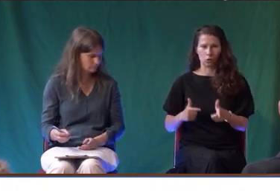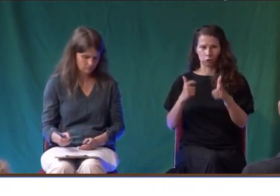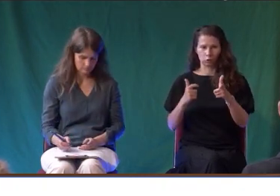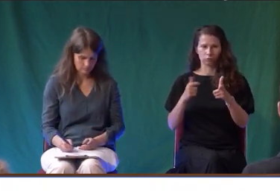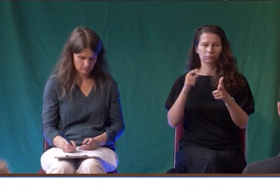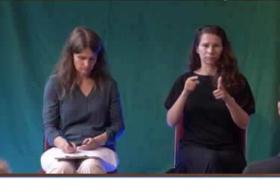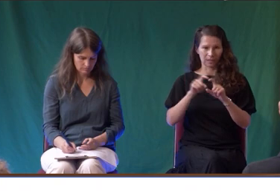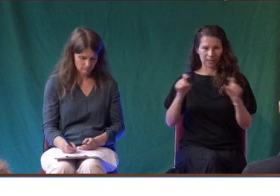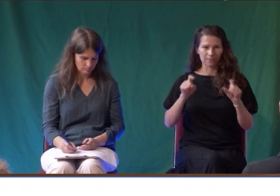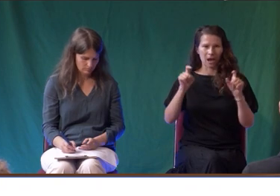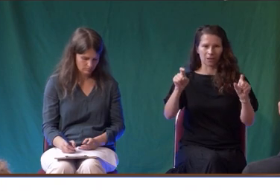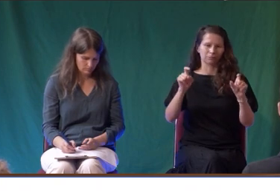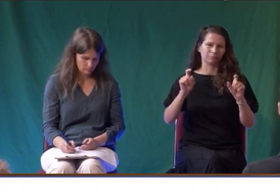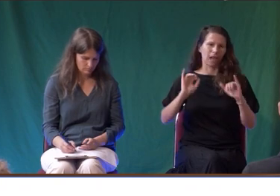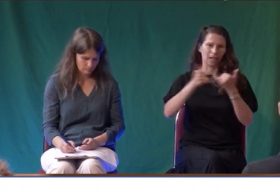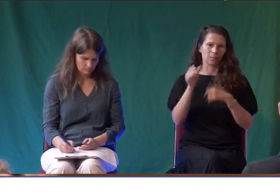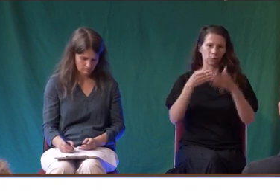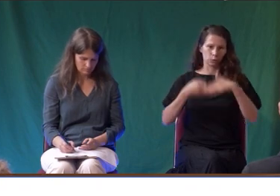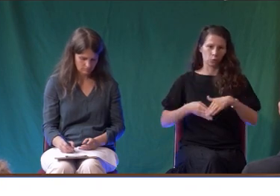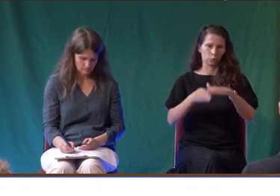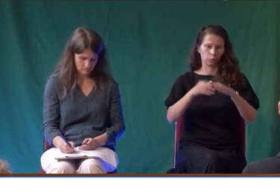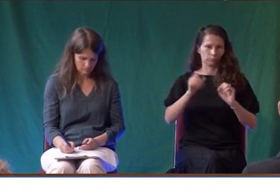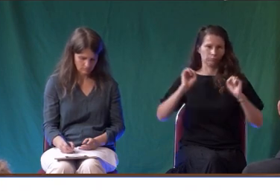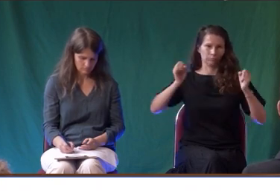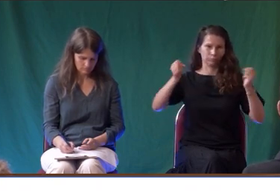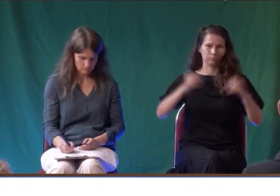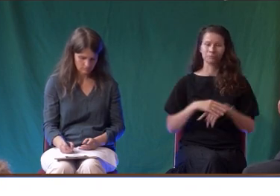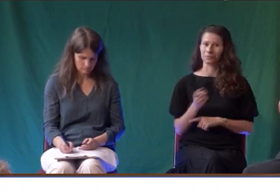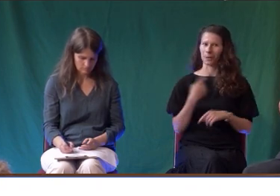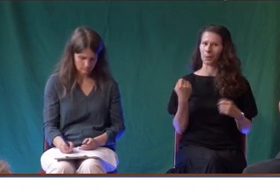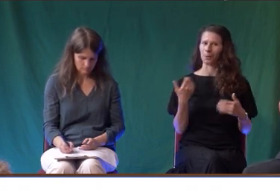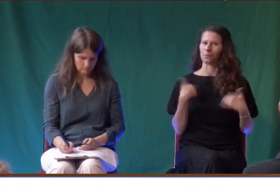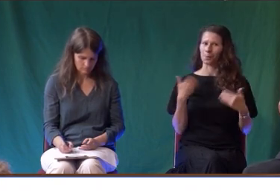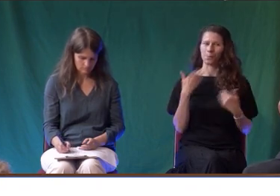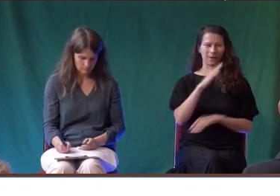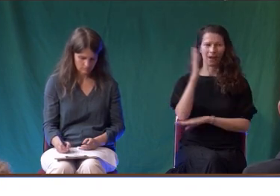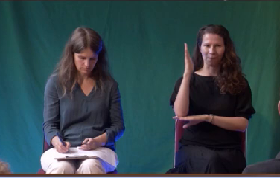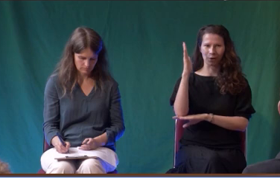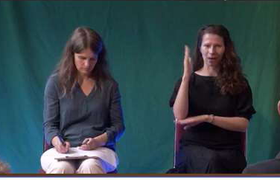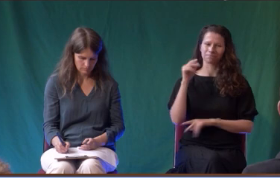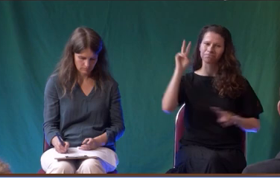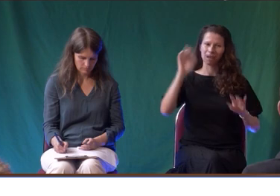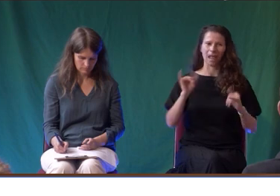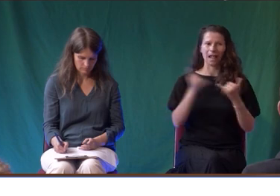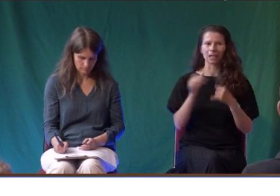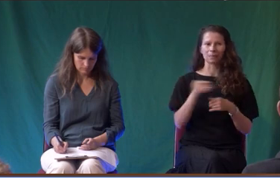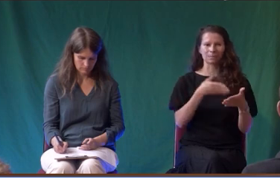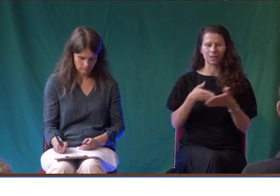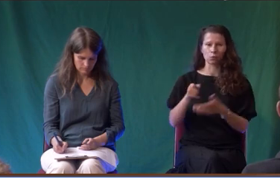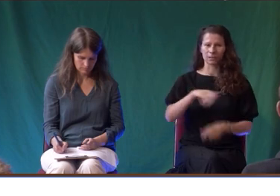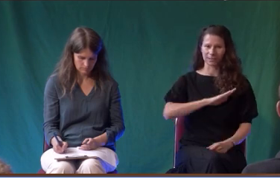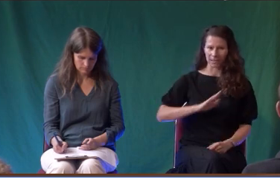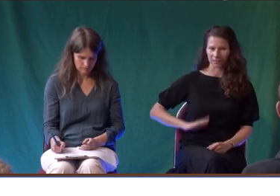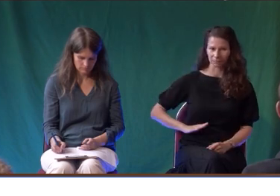unterstützte Elternschaft ein wir freuen uns sehr auf Ihren Vortrag Eltern mit Behinderungen in Sachsen